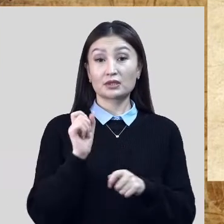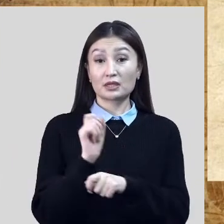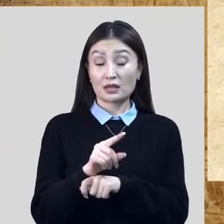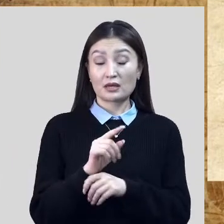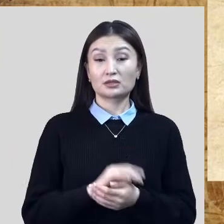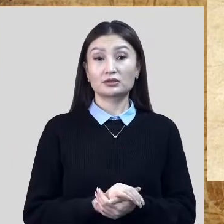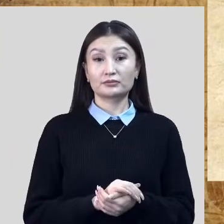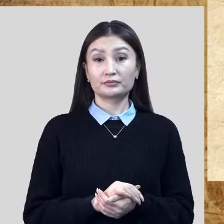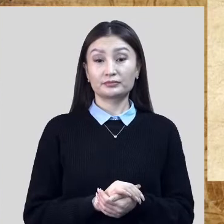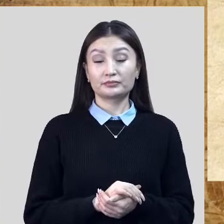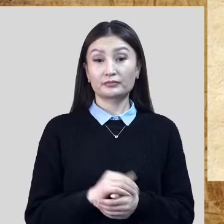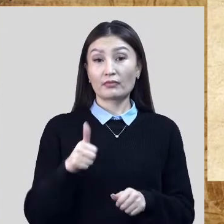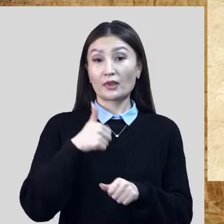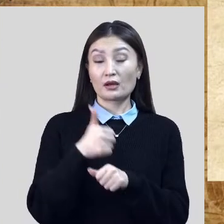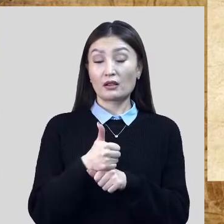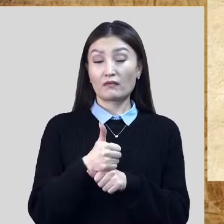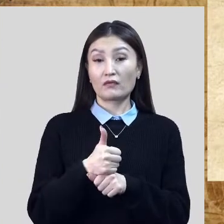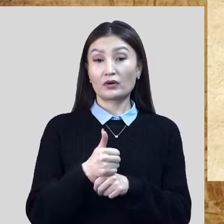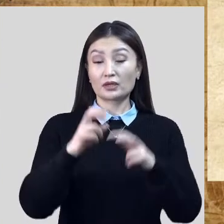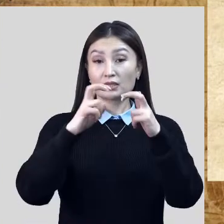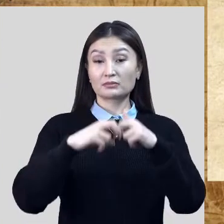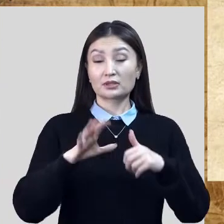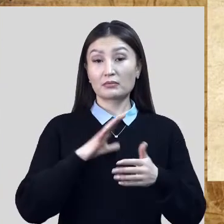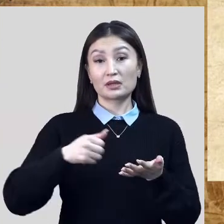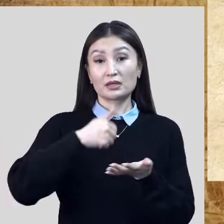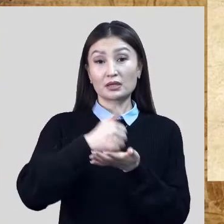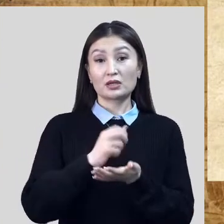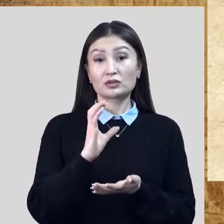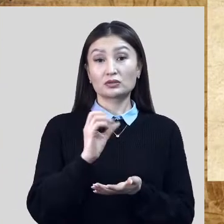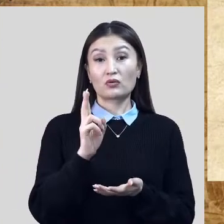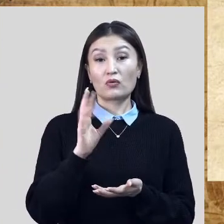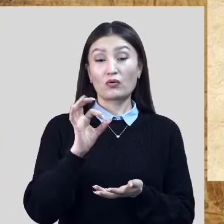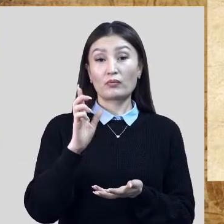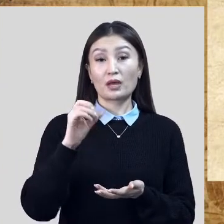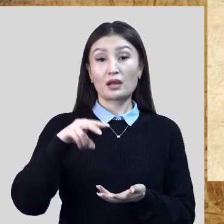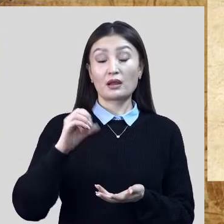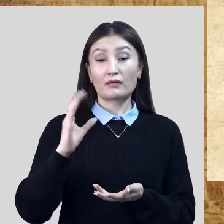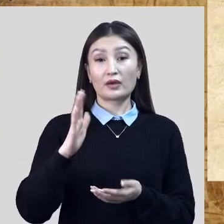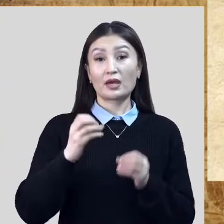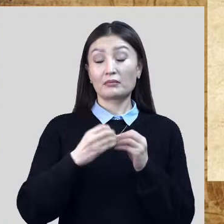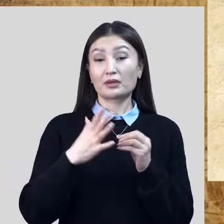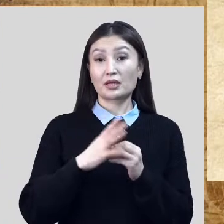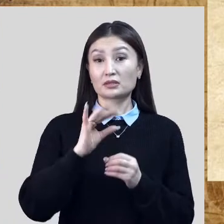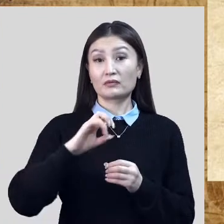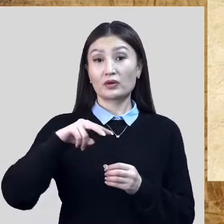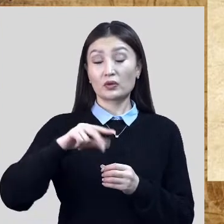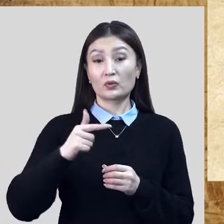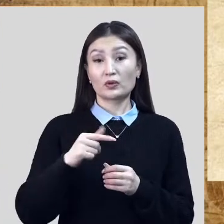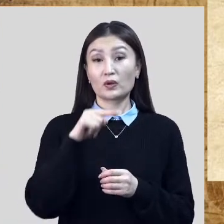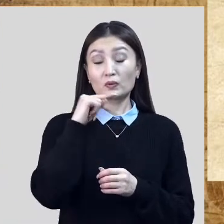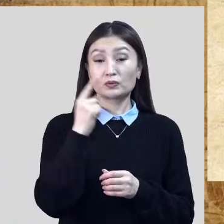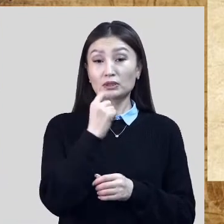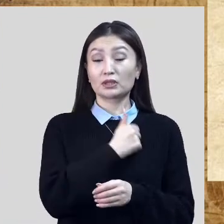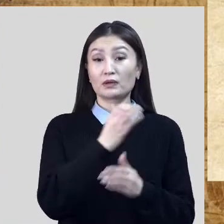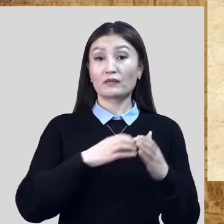задачи. Главой экспедиции был назначен Скобелев. 15 июля русские